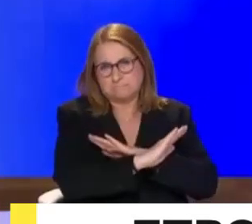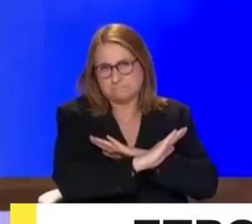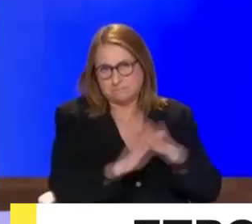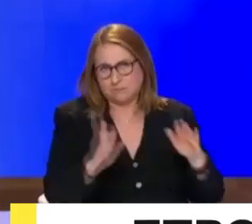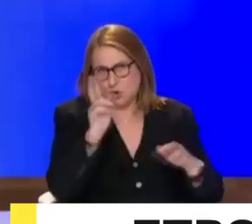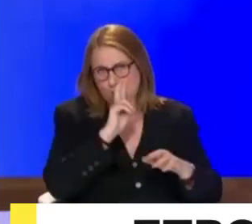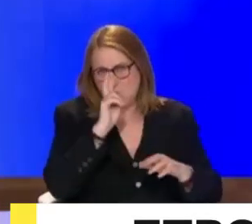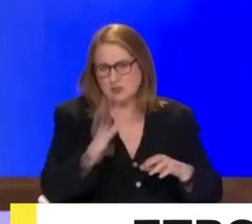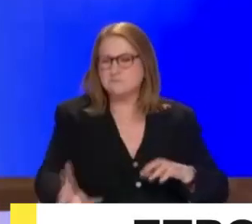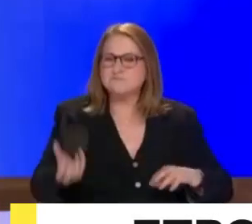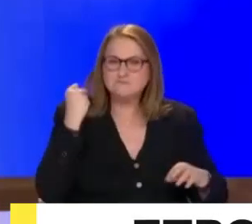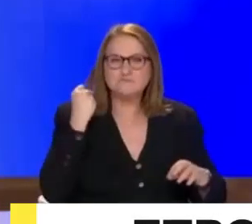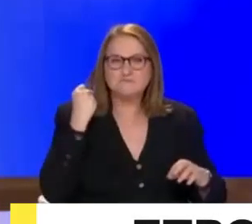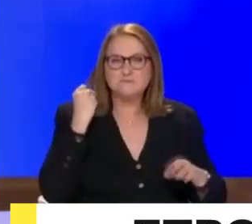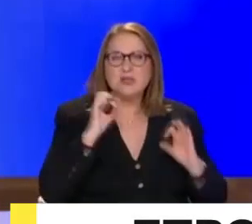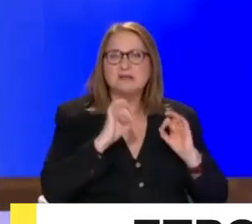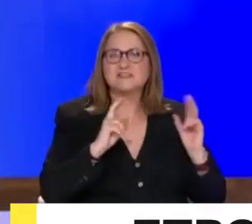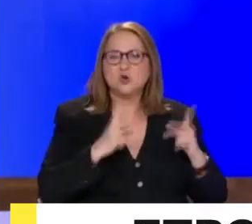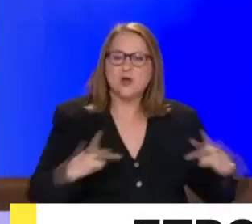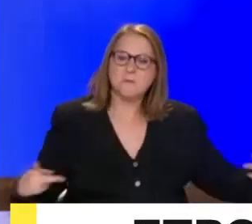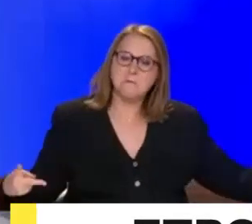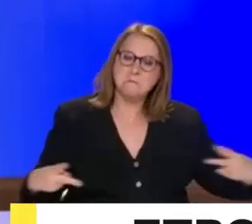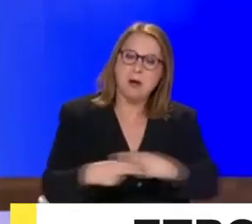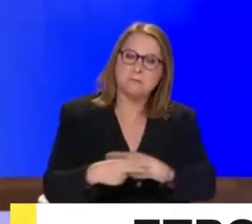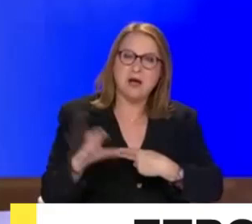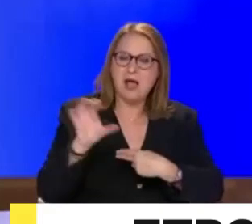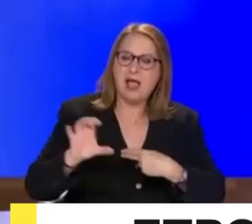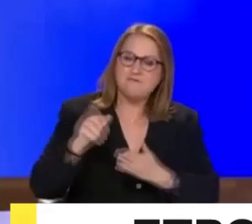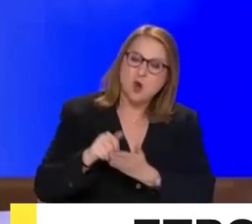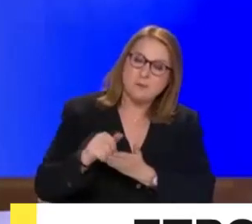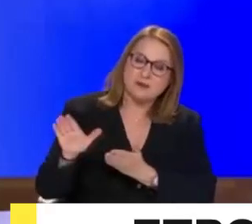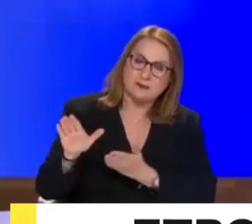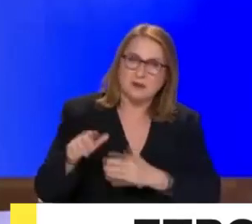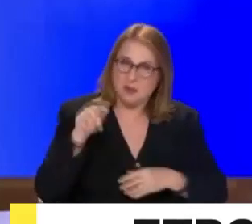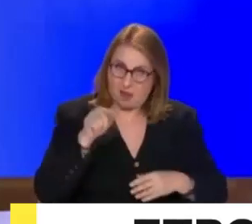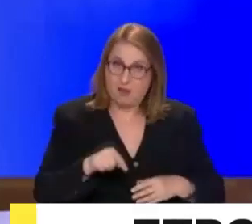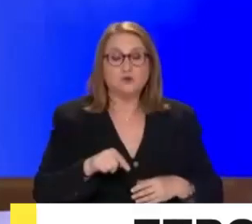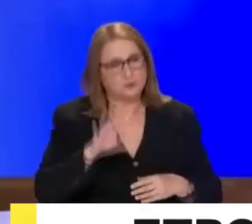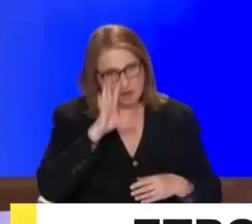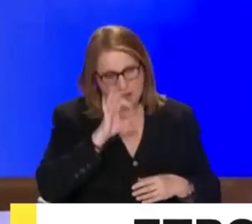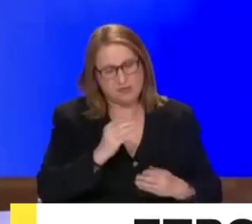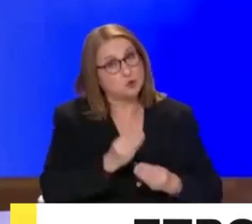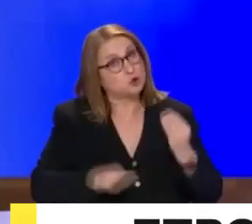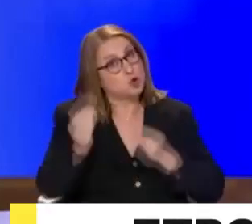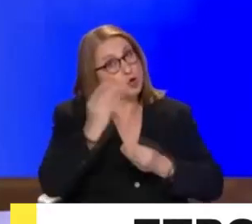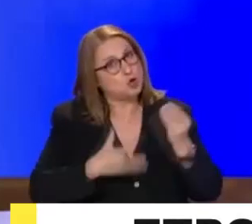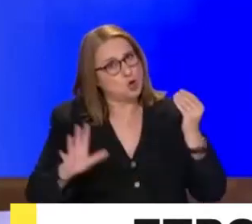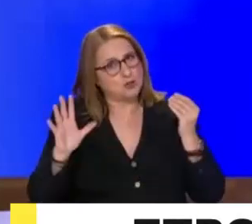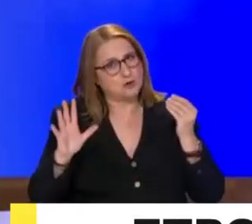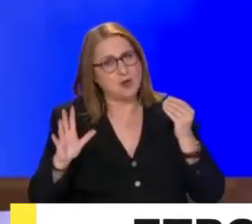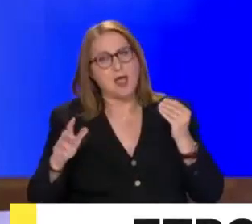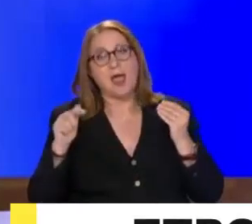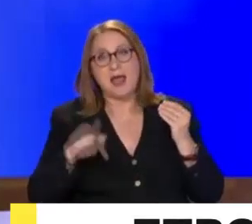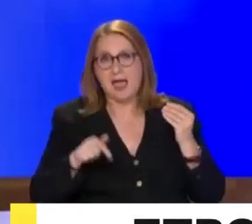χειρότερο σενάριο, που είναι η διακοπή της τροφοδοσίας φυσικού αερίου από τη Ρωσία, είπε ο Κυριάκος Μητσοτάκης στη συνέντευξη τύπου μετά το πέρας